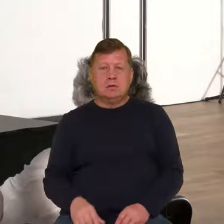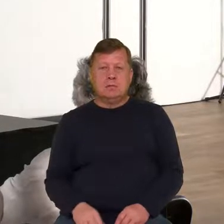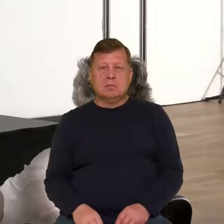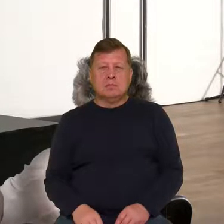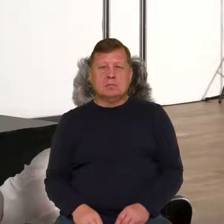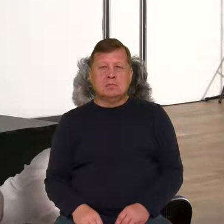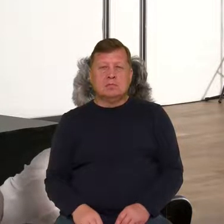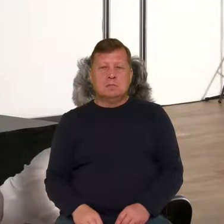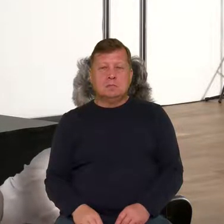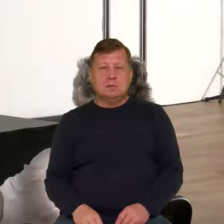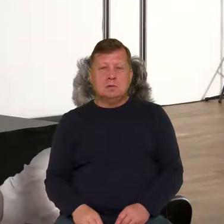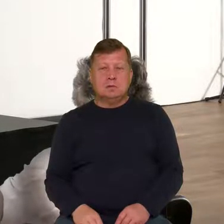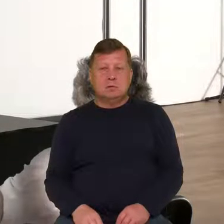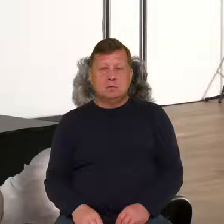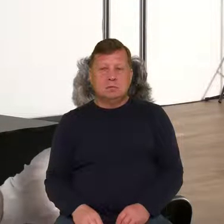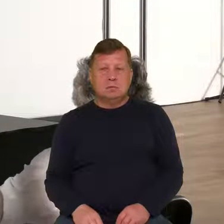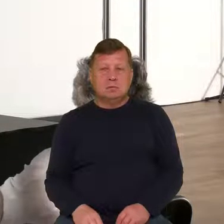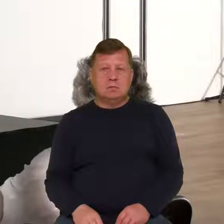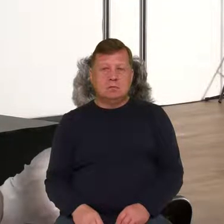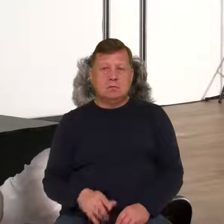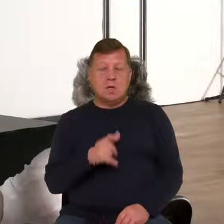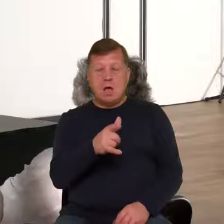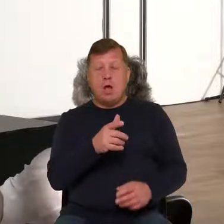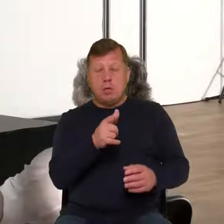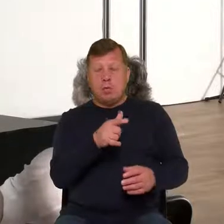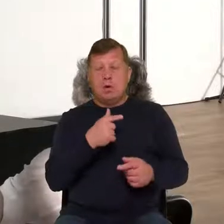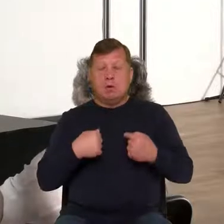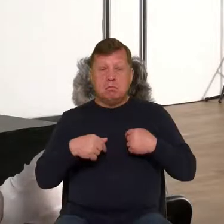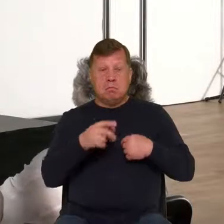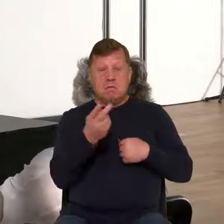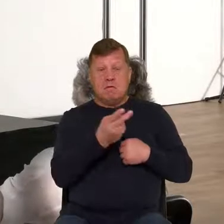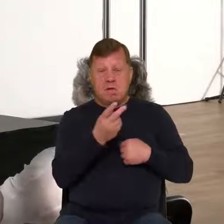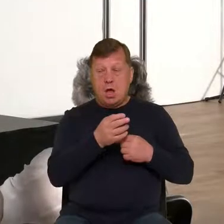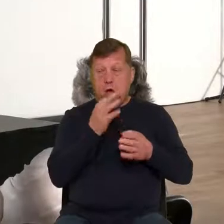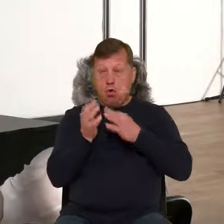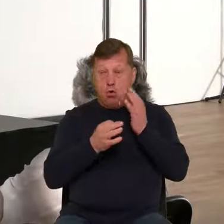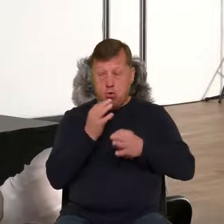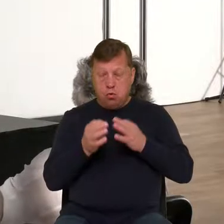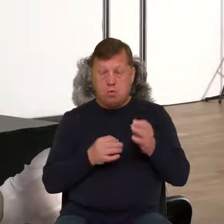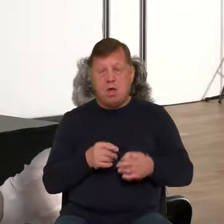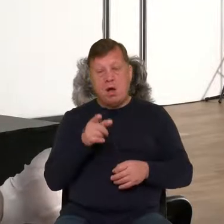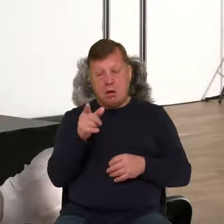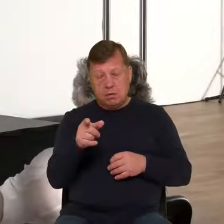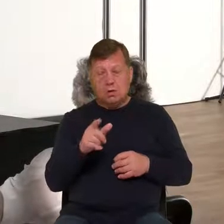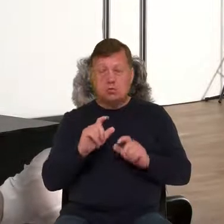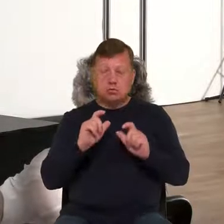sposób sportretować część tego, o czym mówimy, to będzie dosyć. To wystarczy.